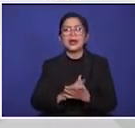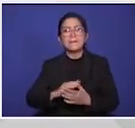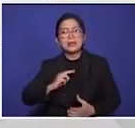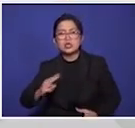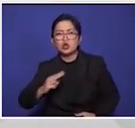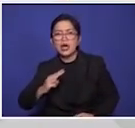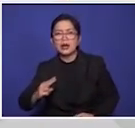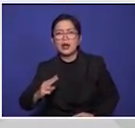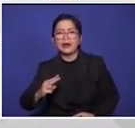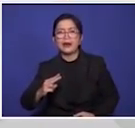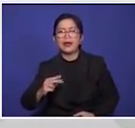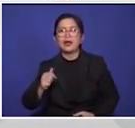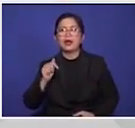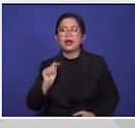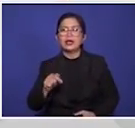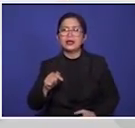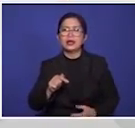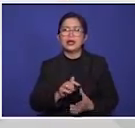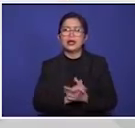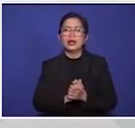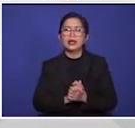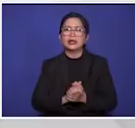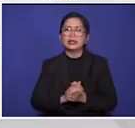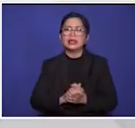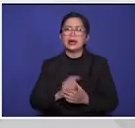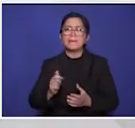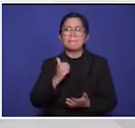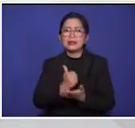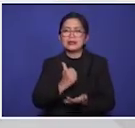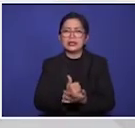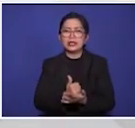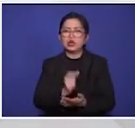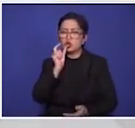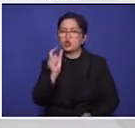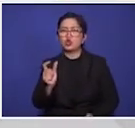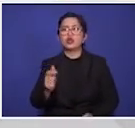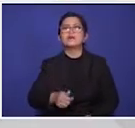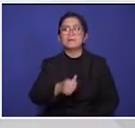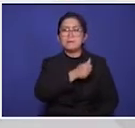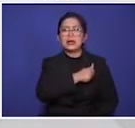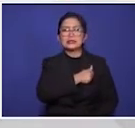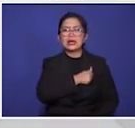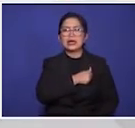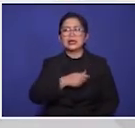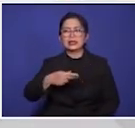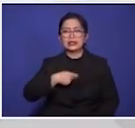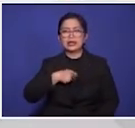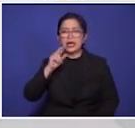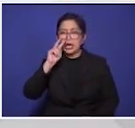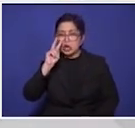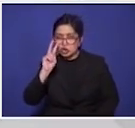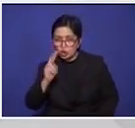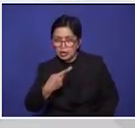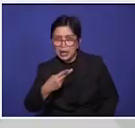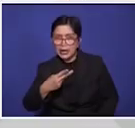persaudaraan adalah aset terbesar bangsa yang kita cintai ini kalau memang ada